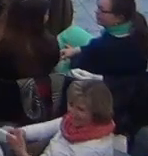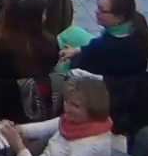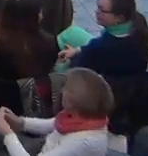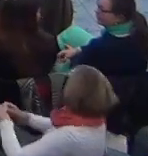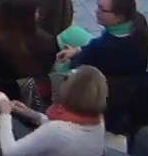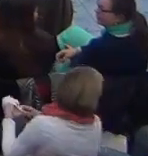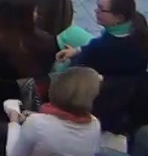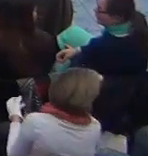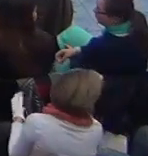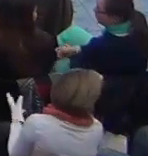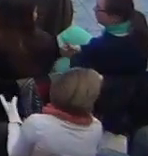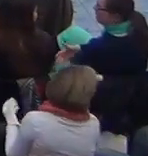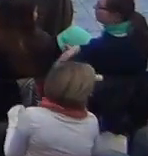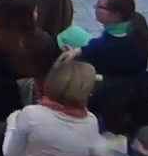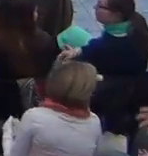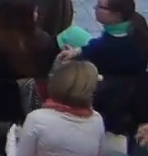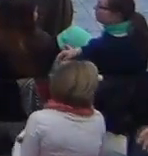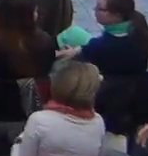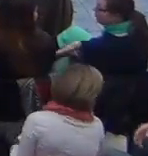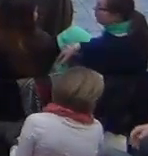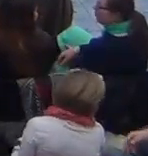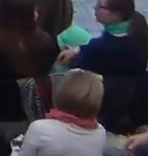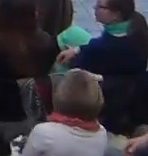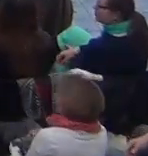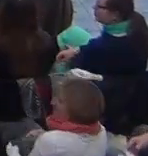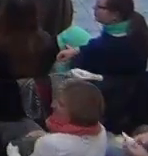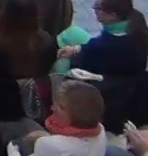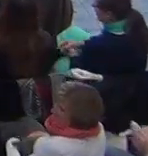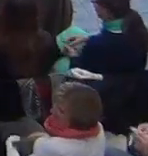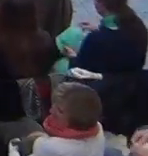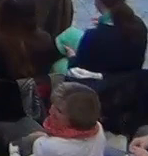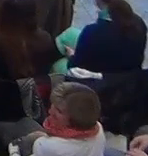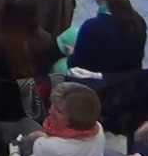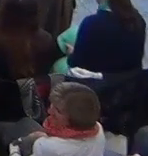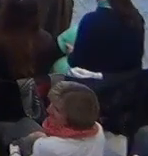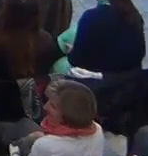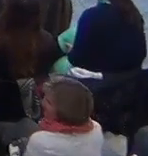Kommt gleich schon. Gib mal einen Zettel.